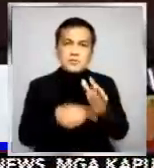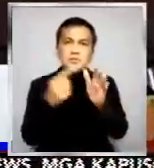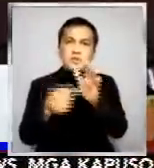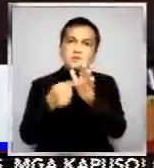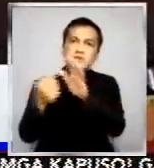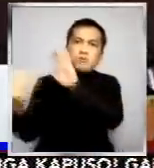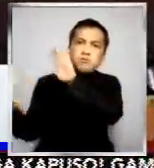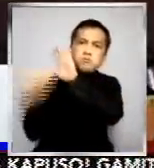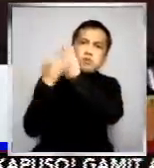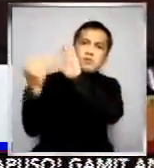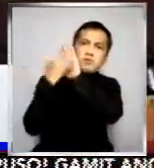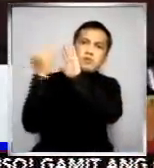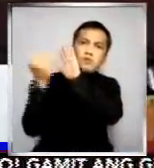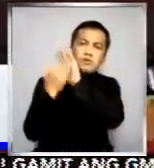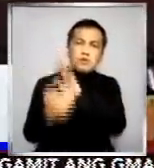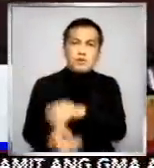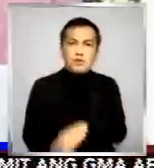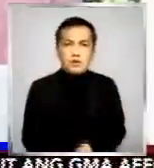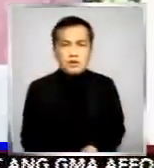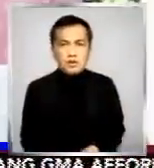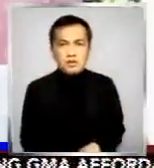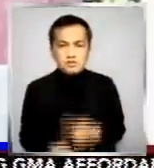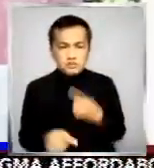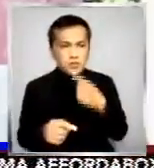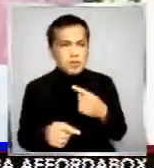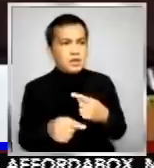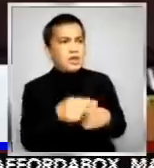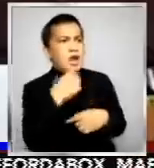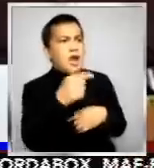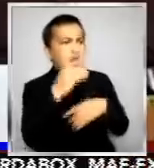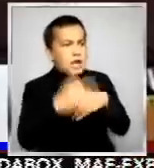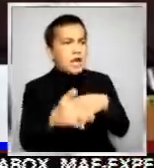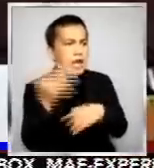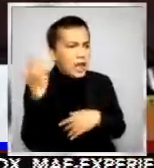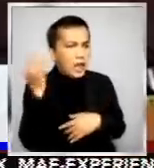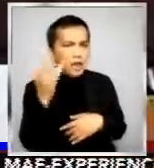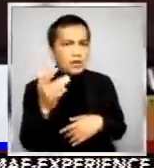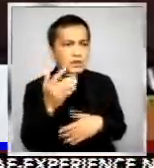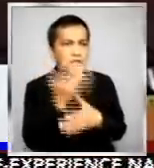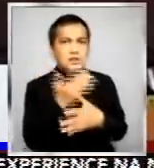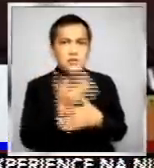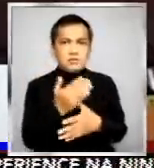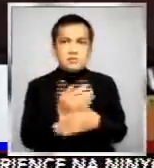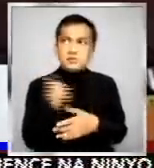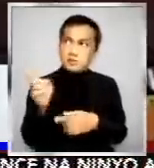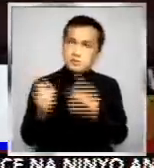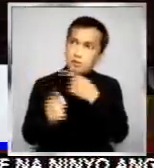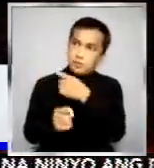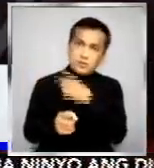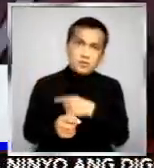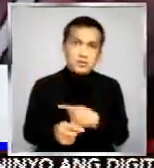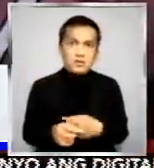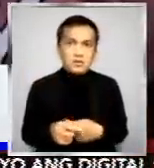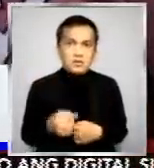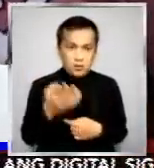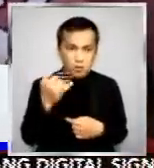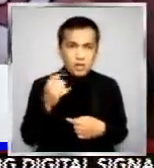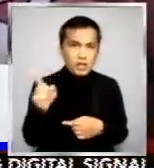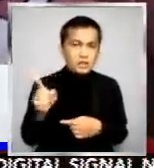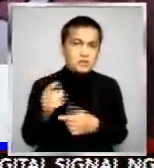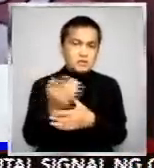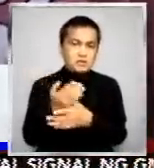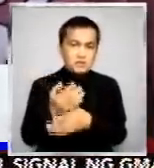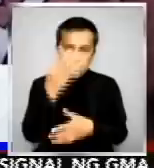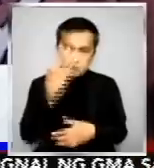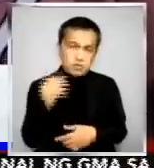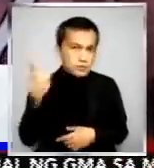daw agad-aga ako tutugtog? Nakakaulabog daw ako sa karila kasi natulog pa sila. Pero dahil sa post